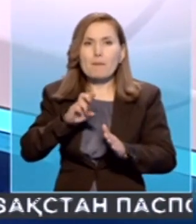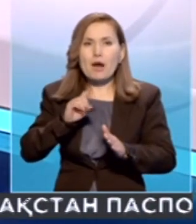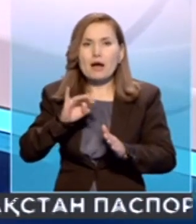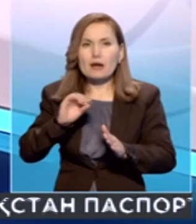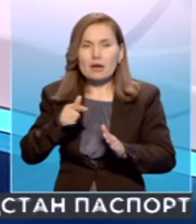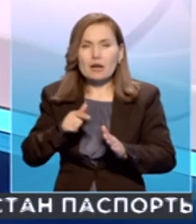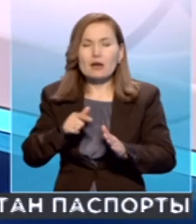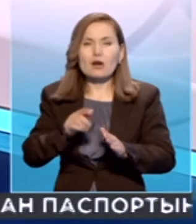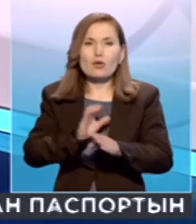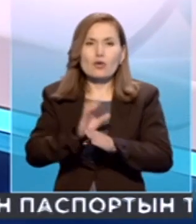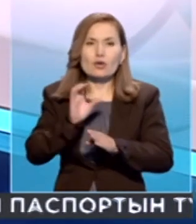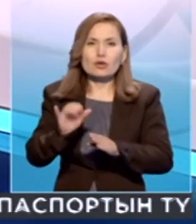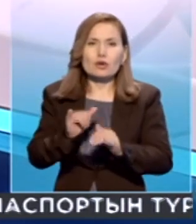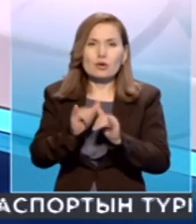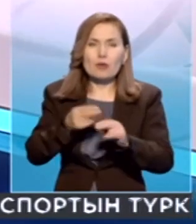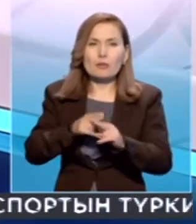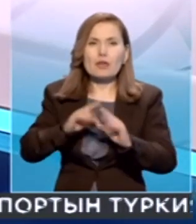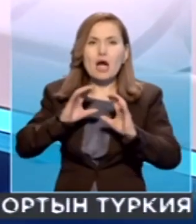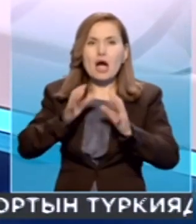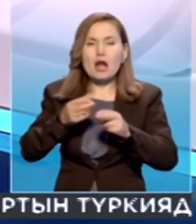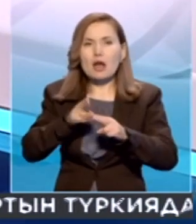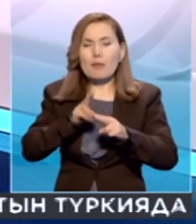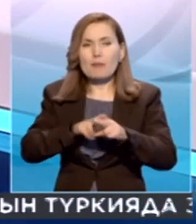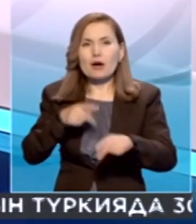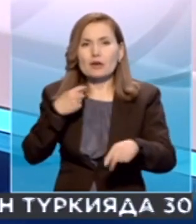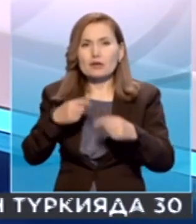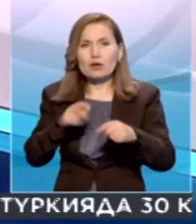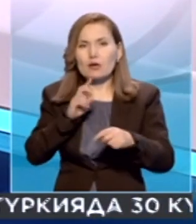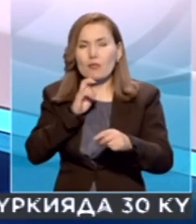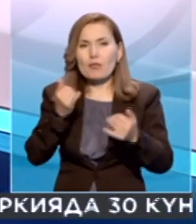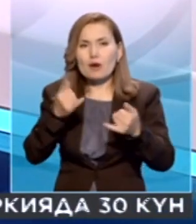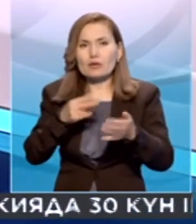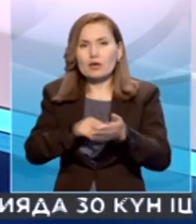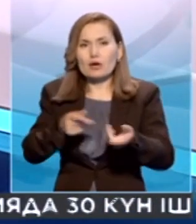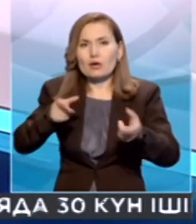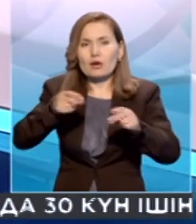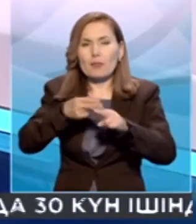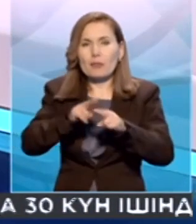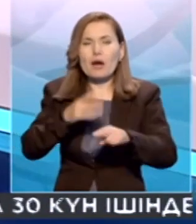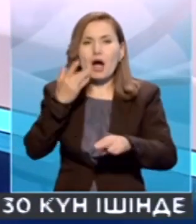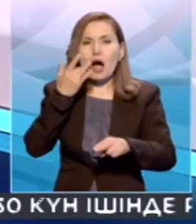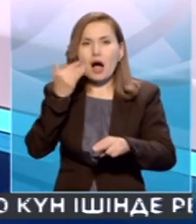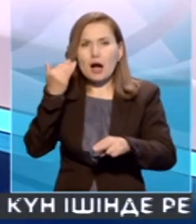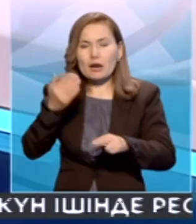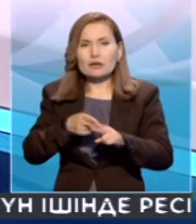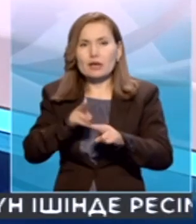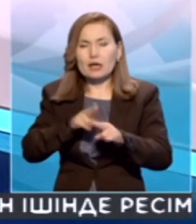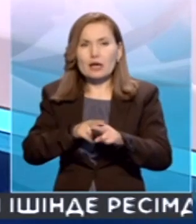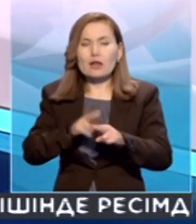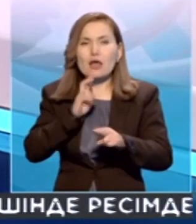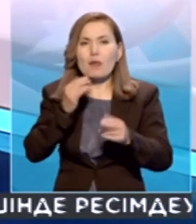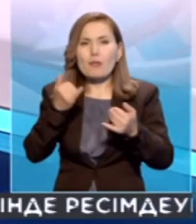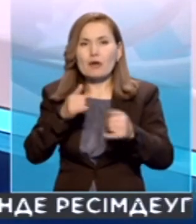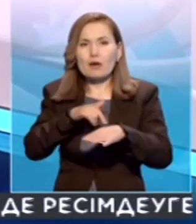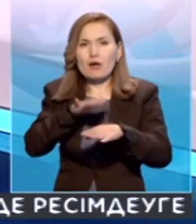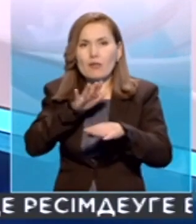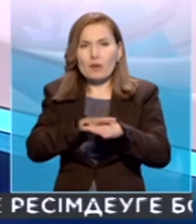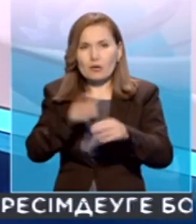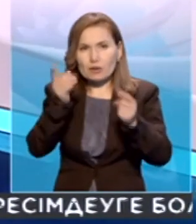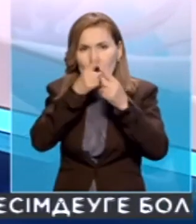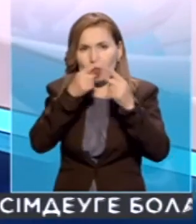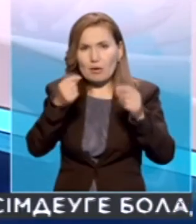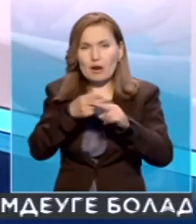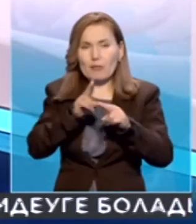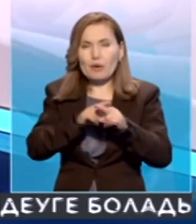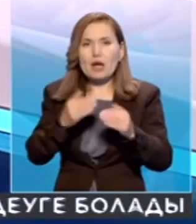Плюс шешімі әлемдік нарықта мұнай құнының өсуіне әсер етті. Сонымен бірге АқШ отын қорының азайып бара жатқанын мәлімдеген.